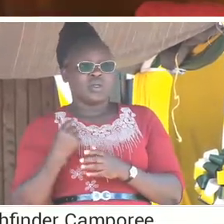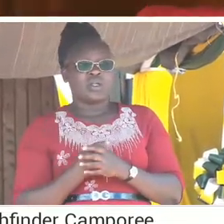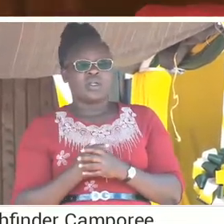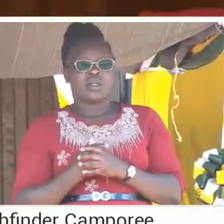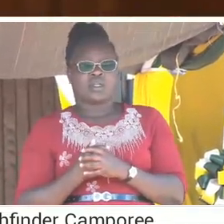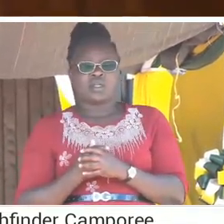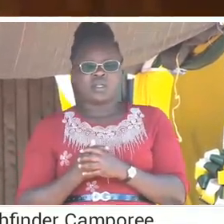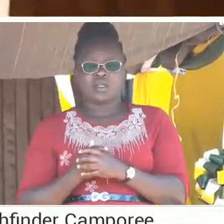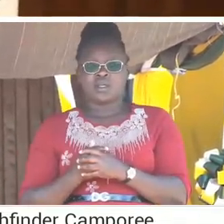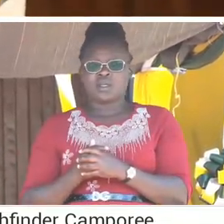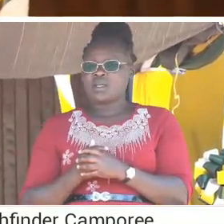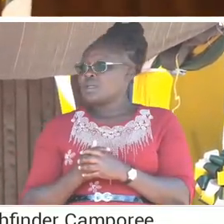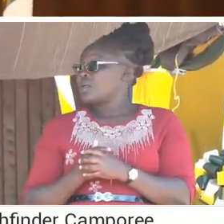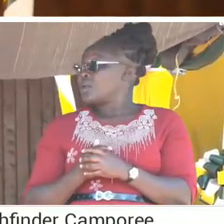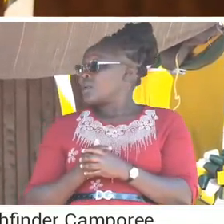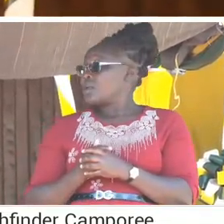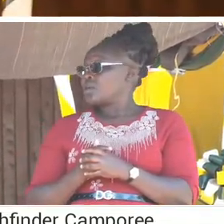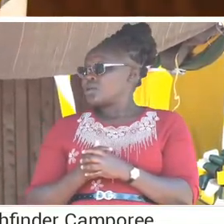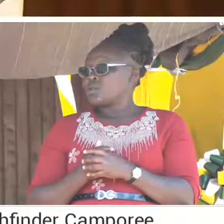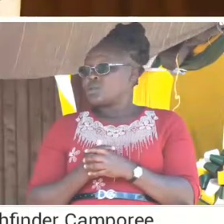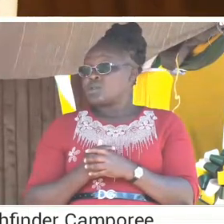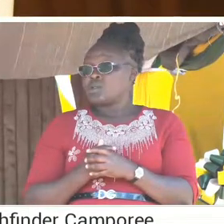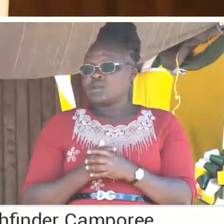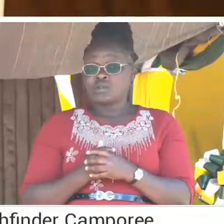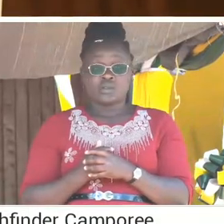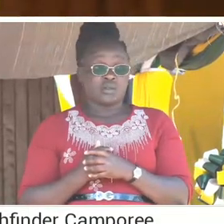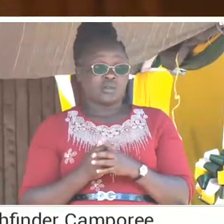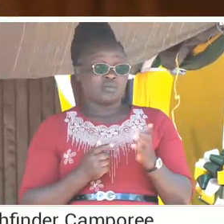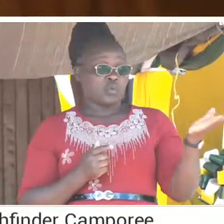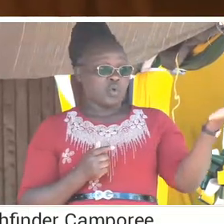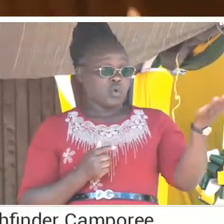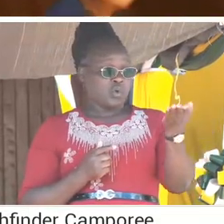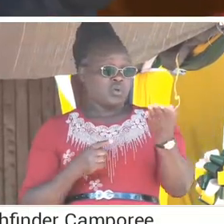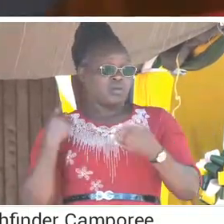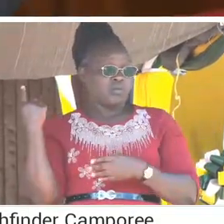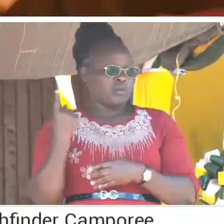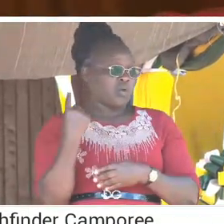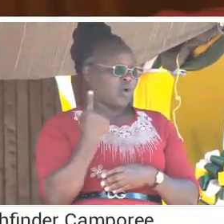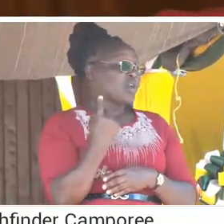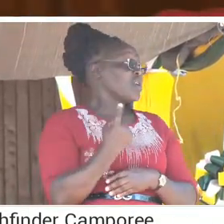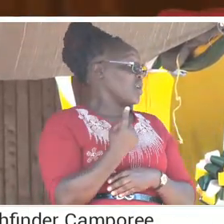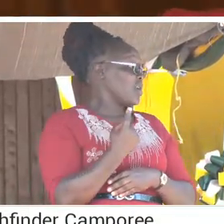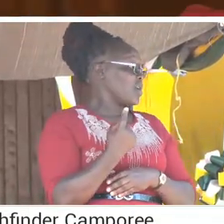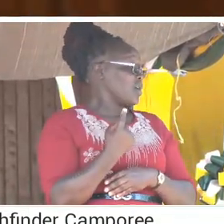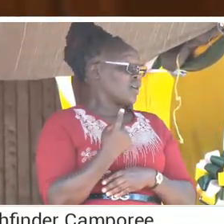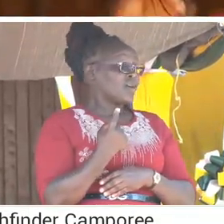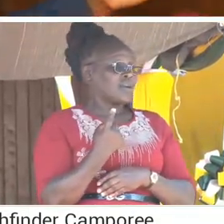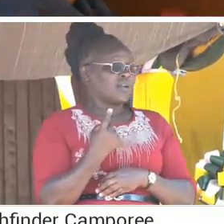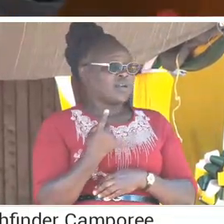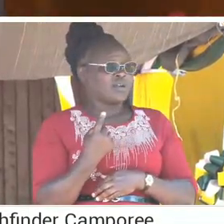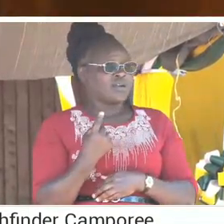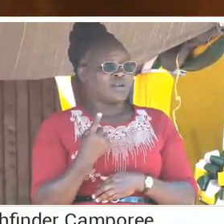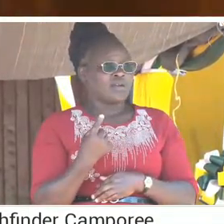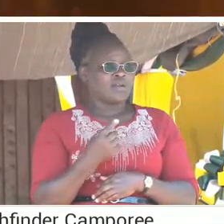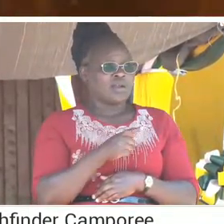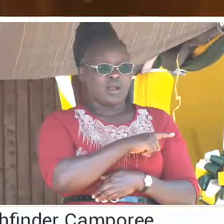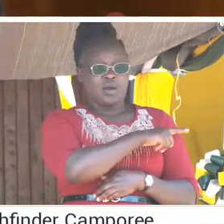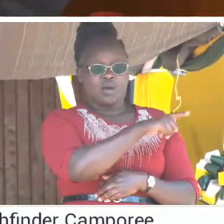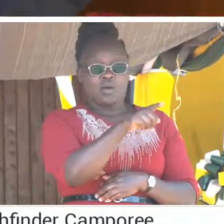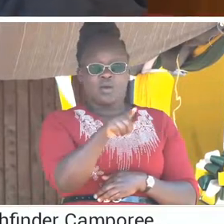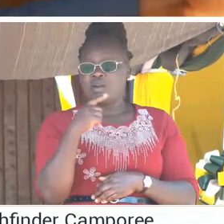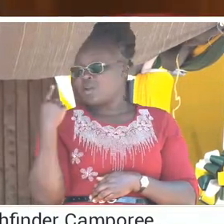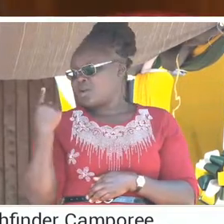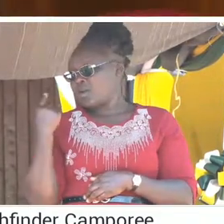wanakuja sehemu ya kwenu. Na wanapokuja, ningependa kuomba Hill School, China imepotea tena. Hill School pale